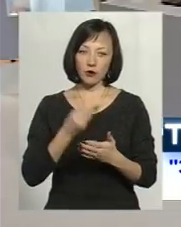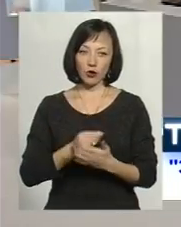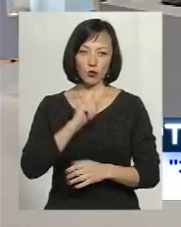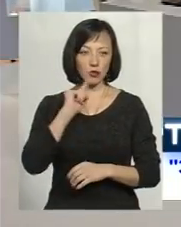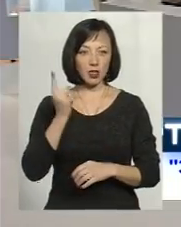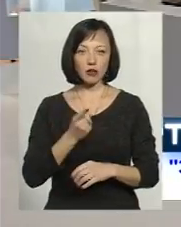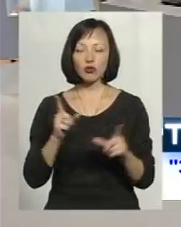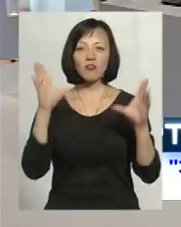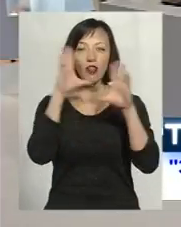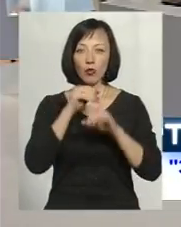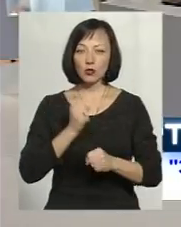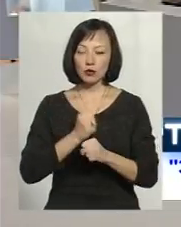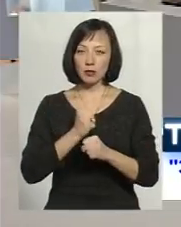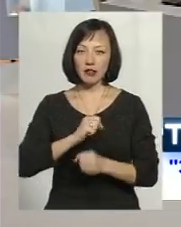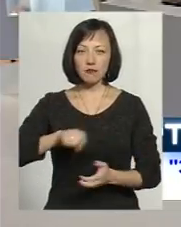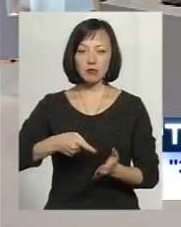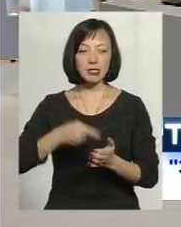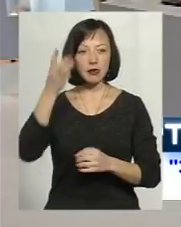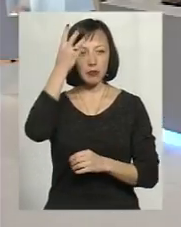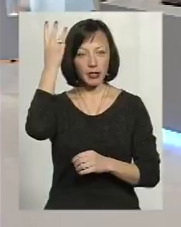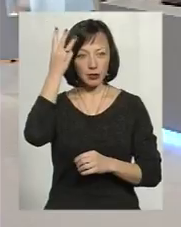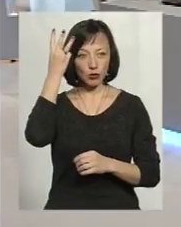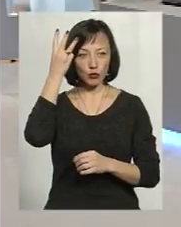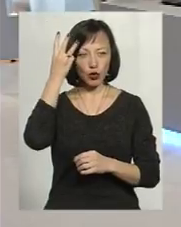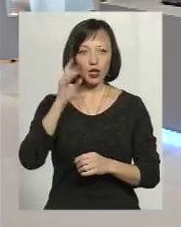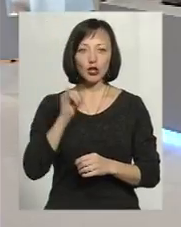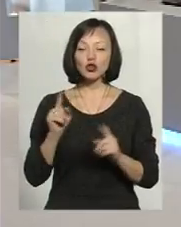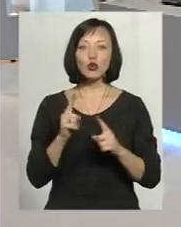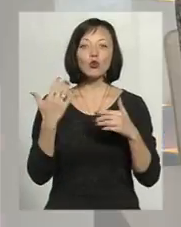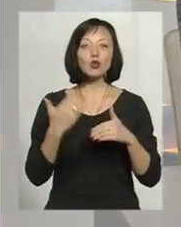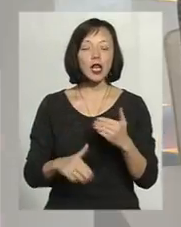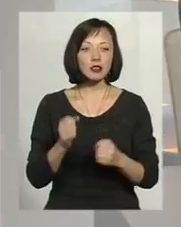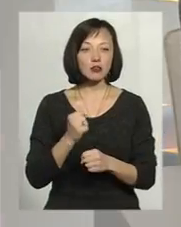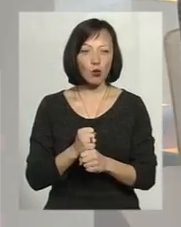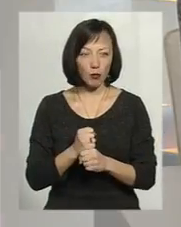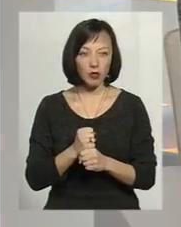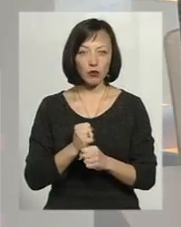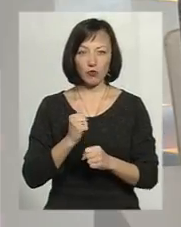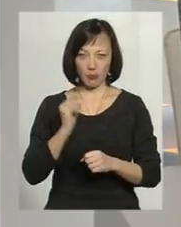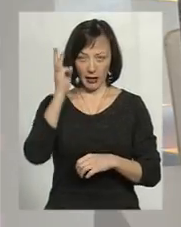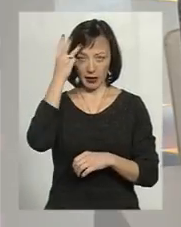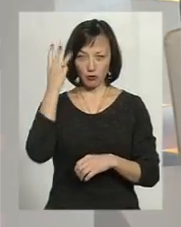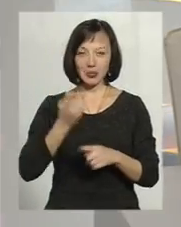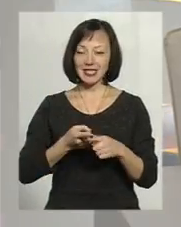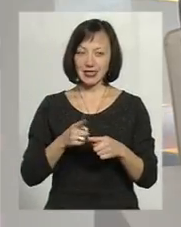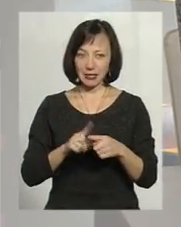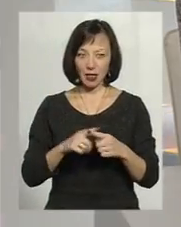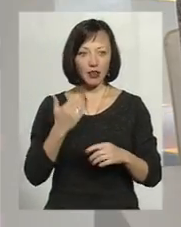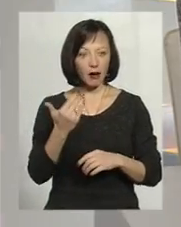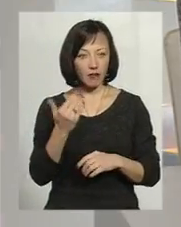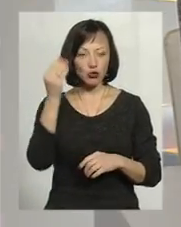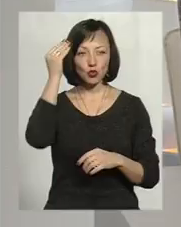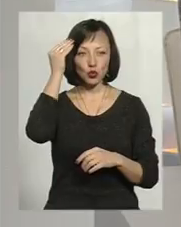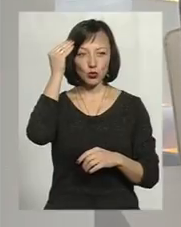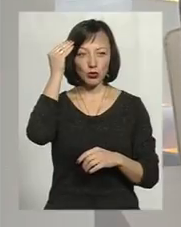Те, що вдалося зробити в місті Хмельницькому, і що зроблено, зокрема, в обласному центрі, це, на вашу